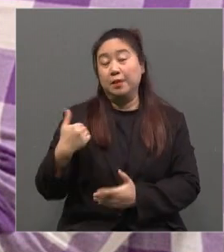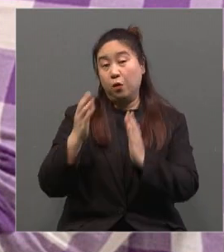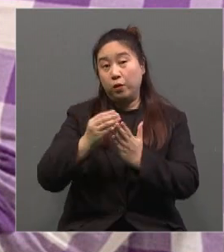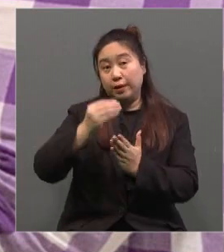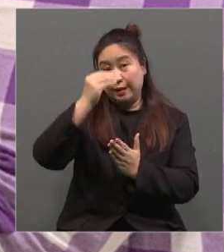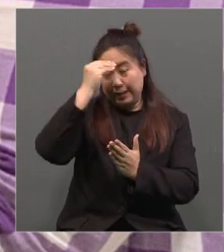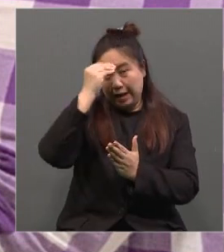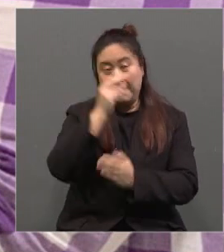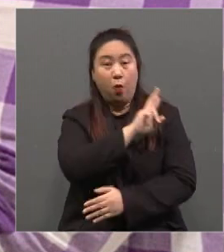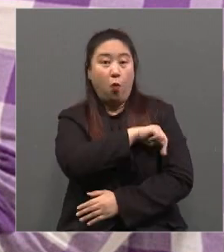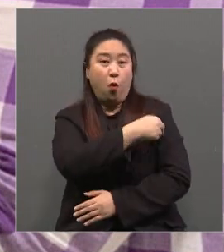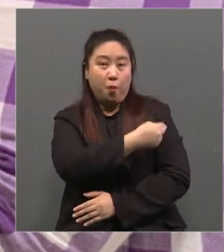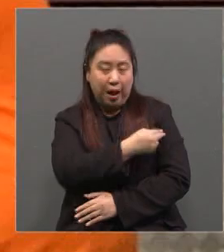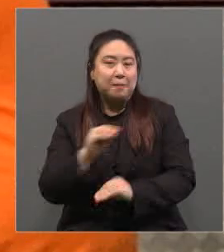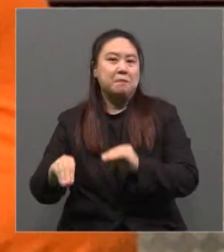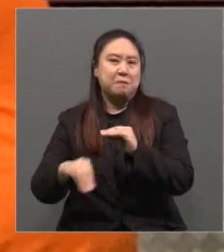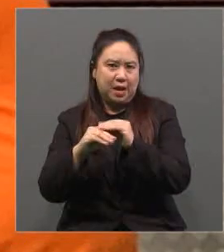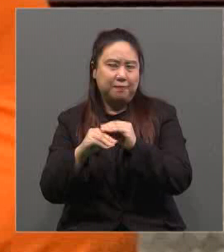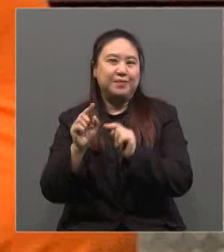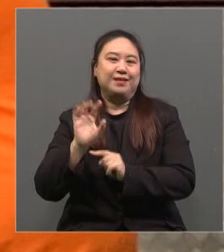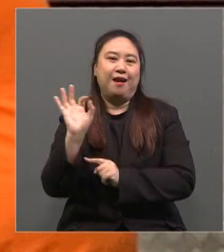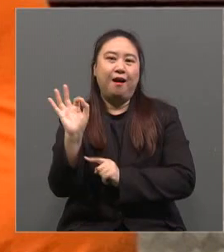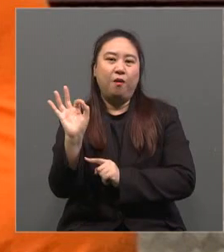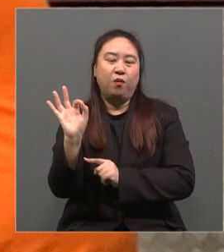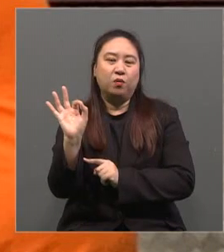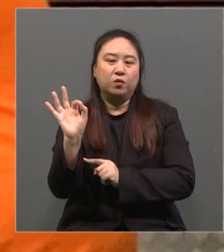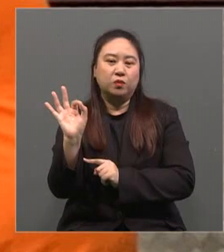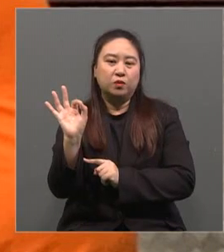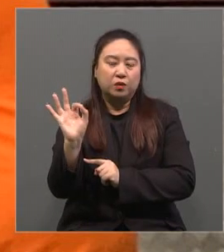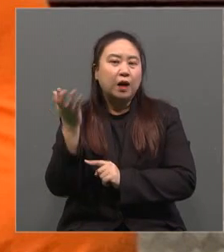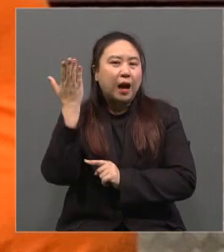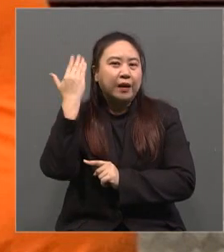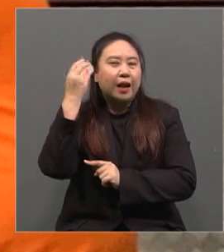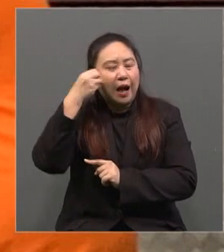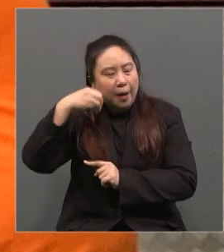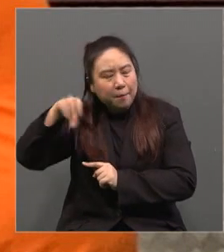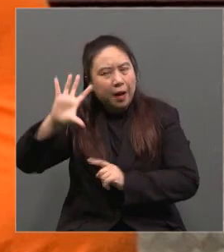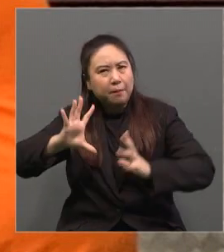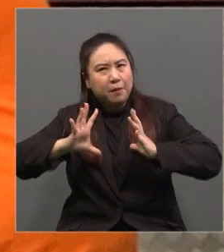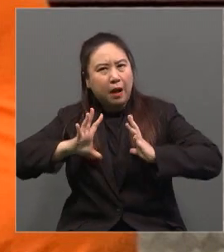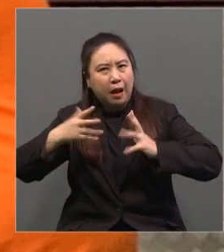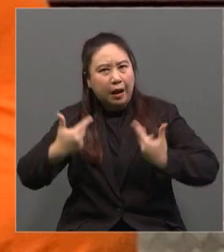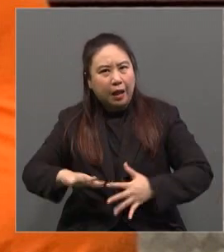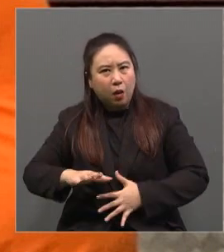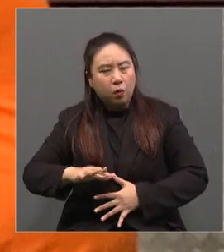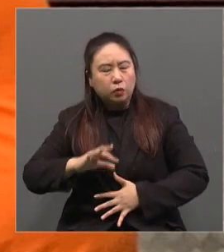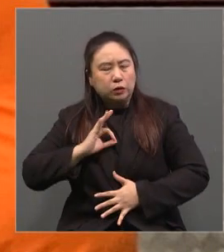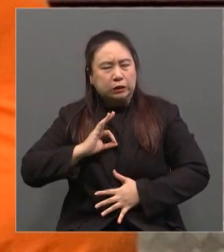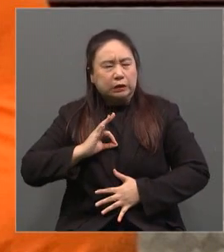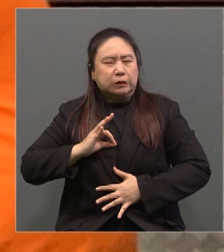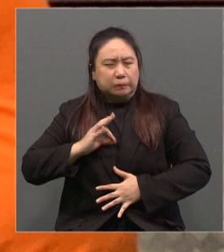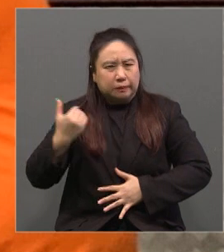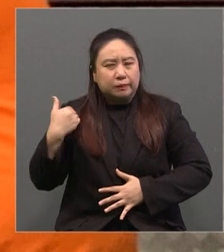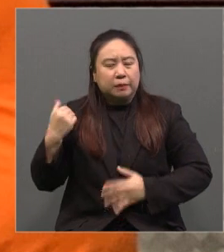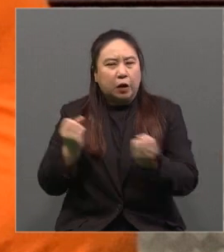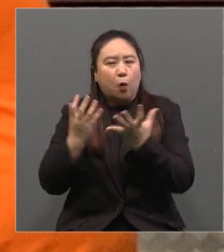ารับการรักษาที่โรงพยาบาลเพิ่มเติมอีกเป็นรายที่9ภายหลังจากที่น้องเขากลับไปพักฟื้นที่บ้านแล้วมีอาการเกิดขึ้นนะคะโ